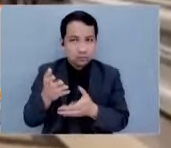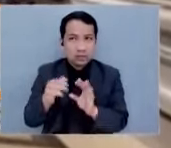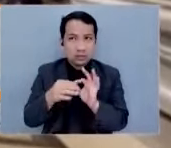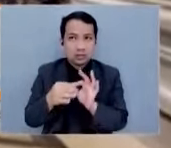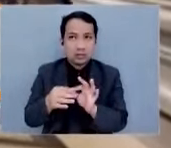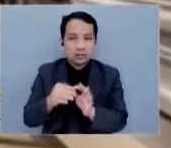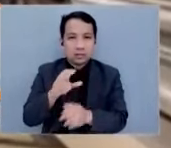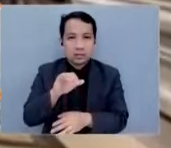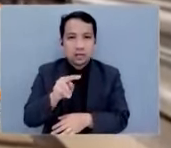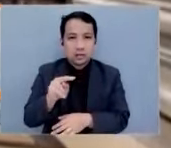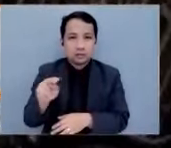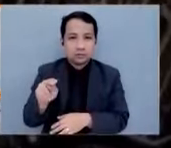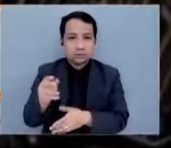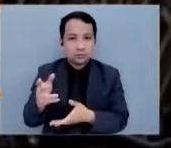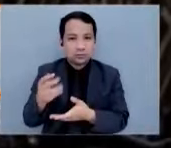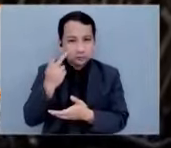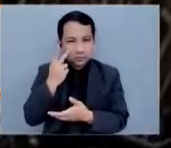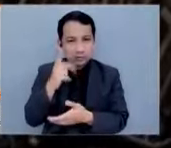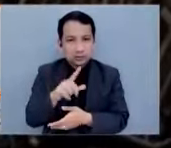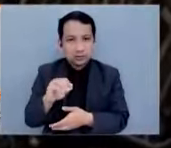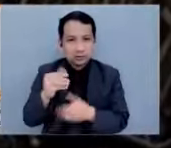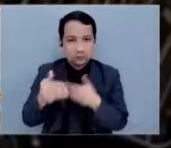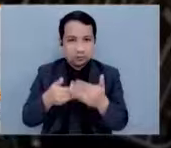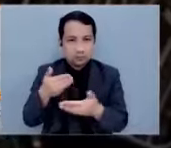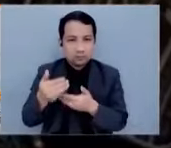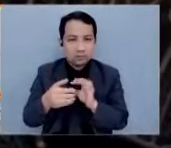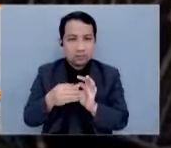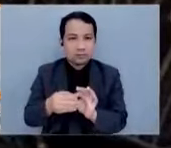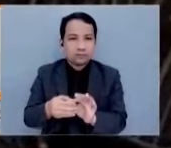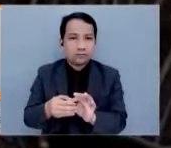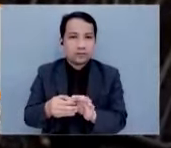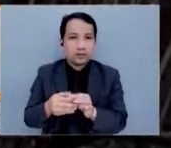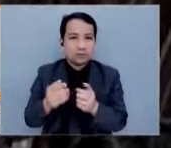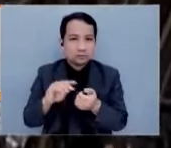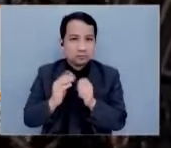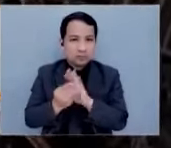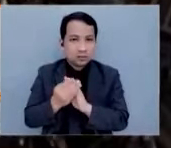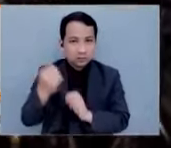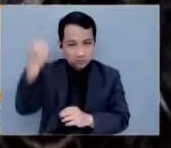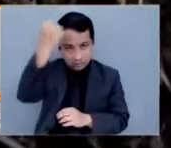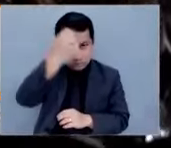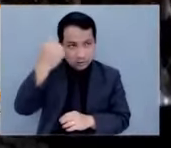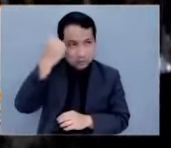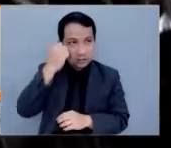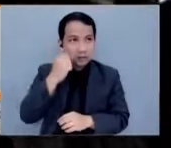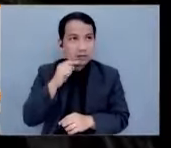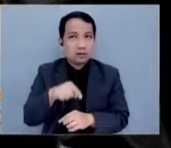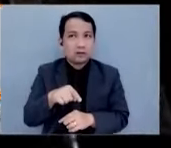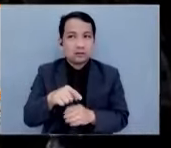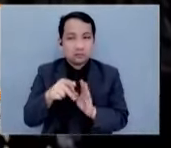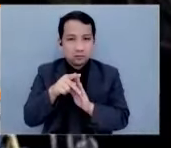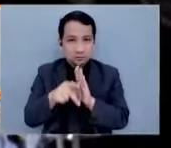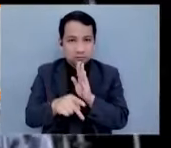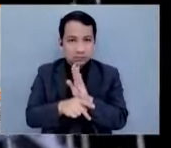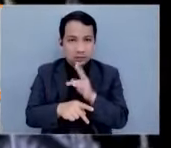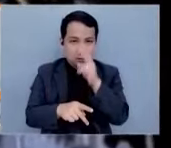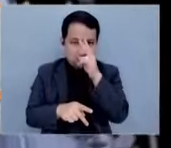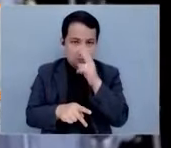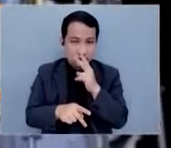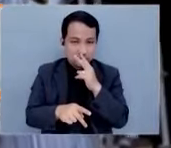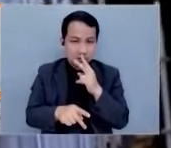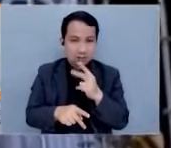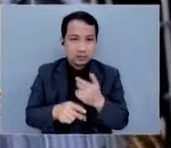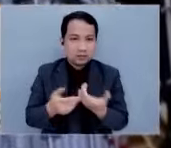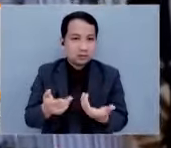canonization sa Lawag. Mga proseso ito para maging santo. Ilan sa mga patakaran ng Vatican para maging santo